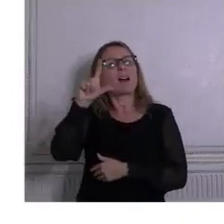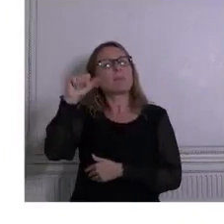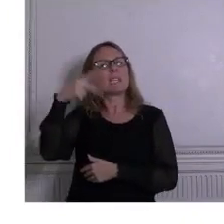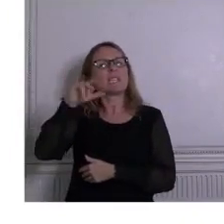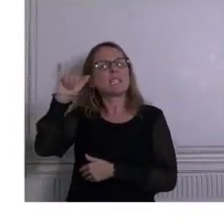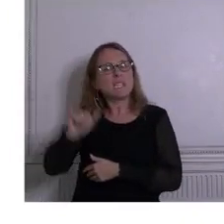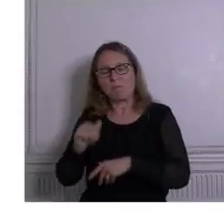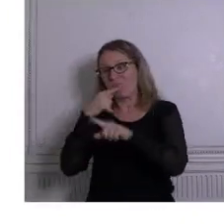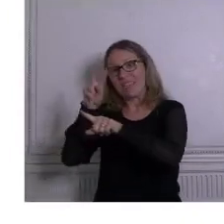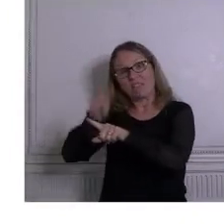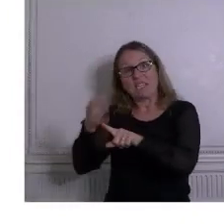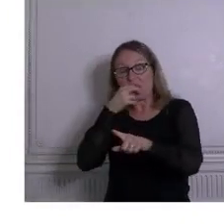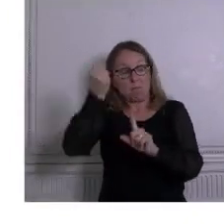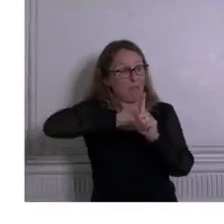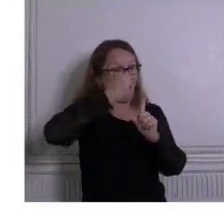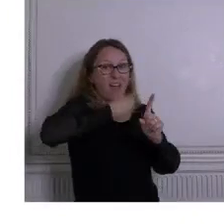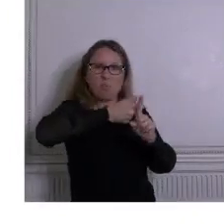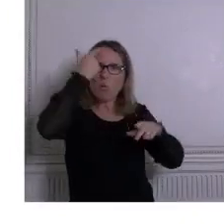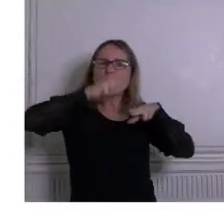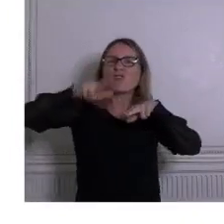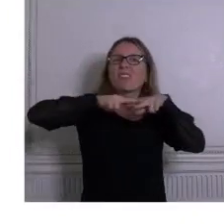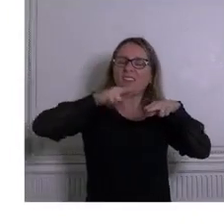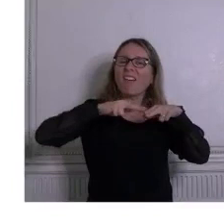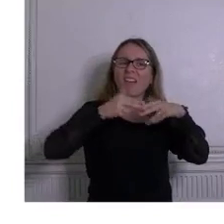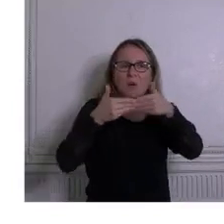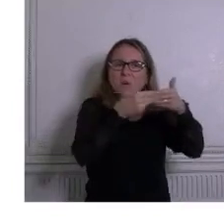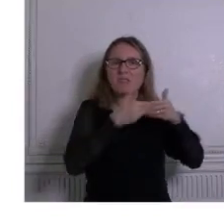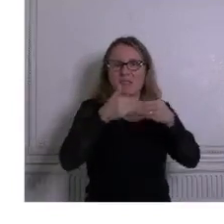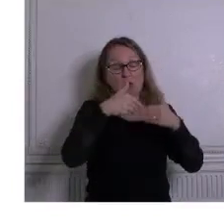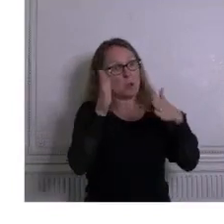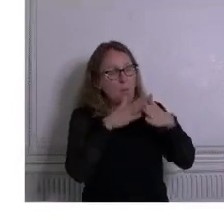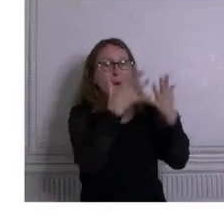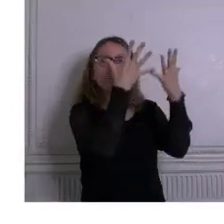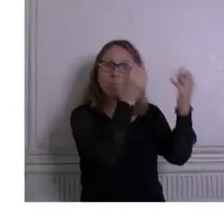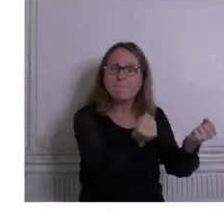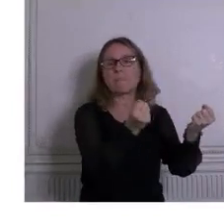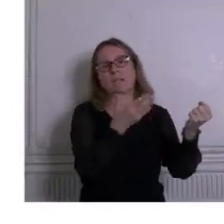Ce qu'on fait depuis un mandat et demi, c'est construire. On construit.